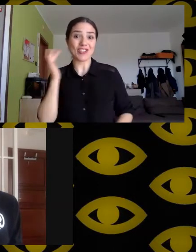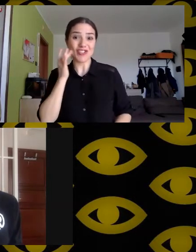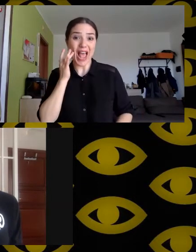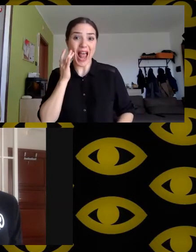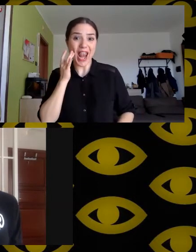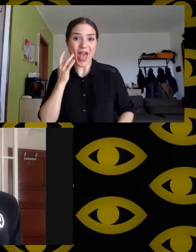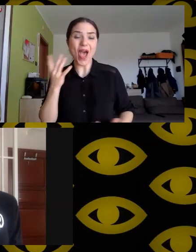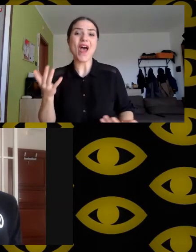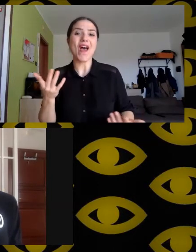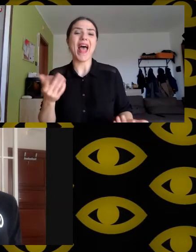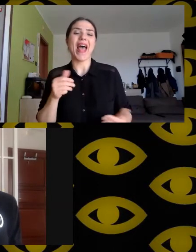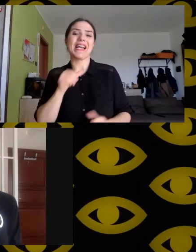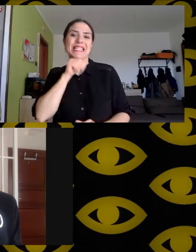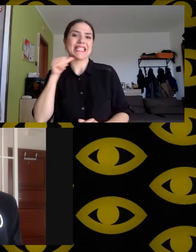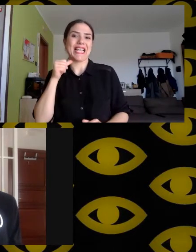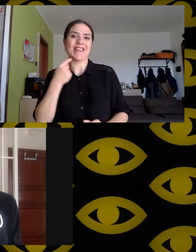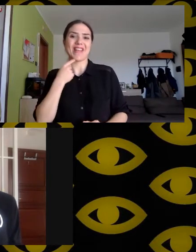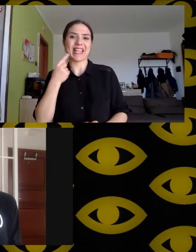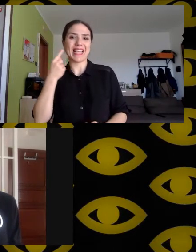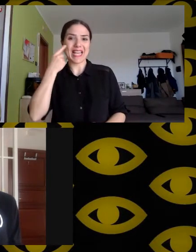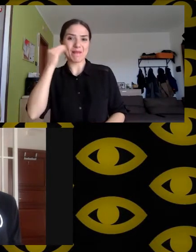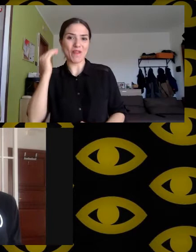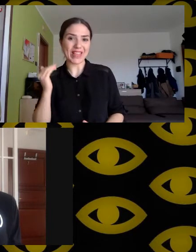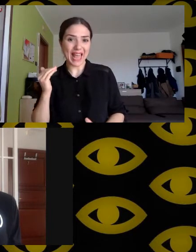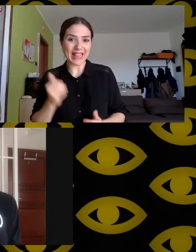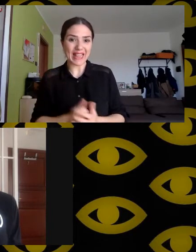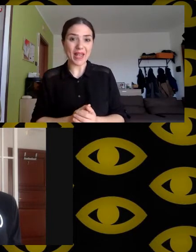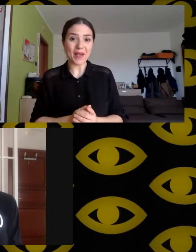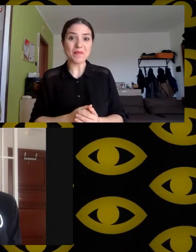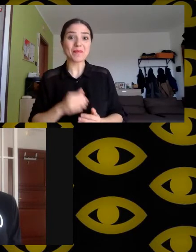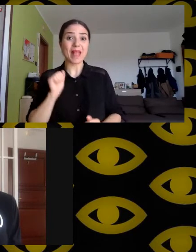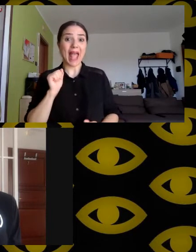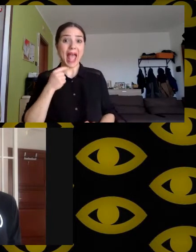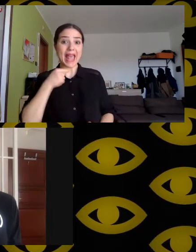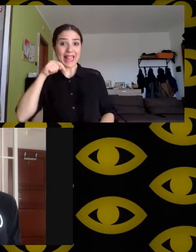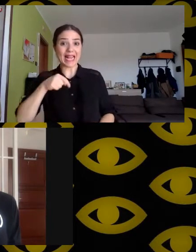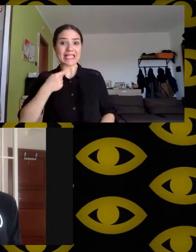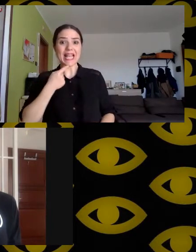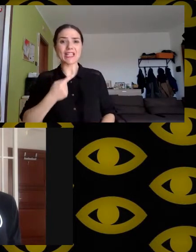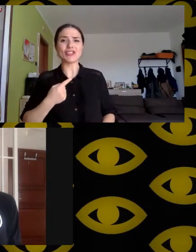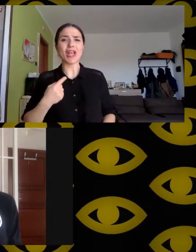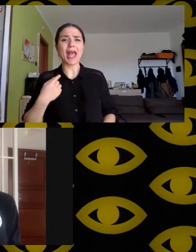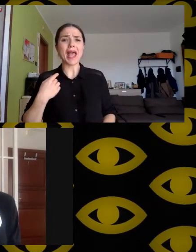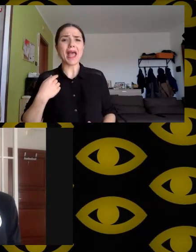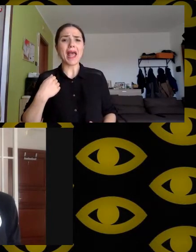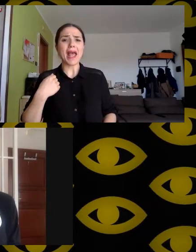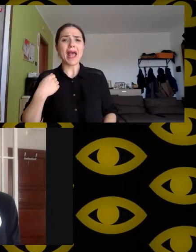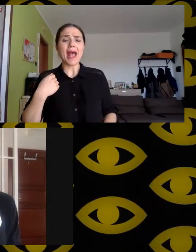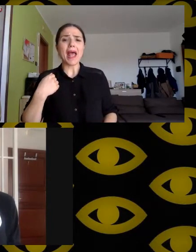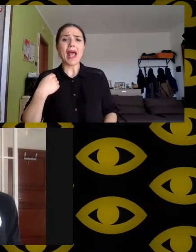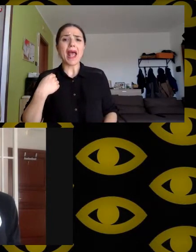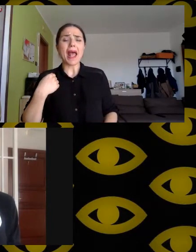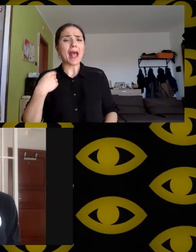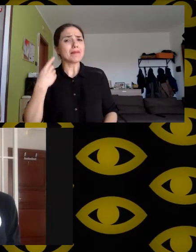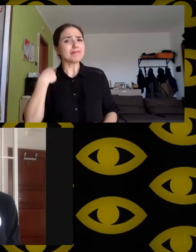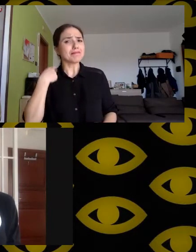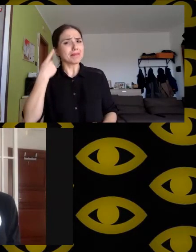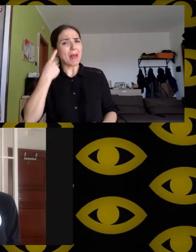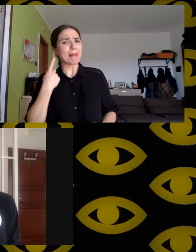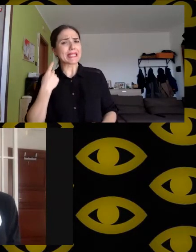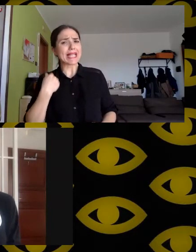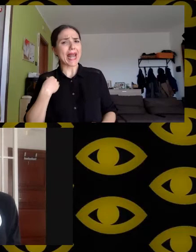svelando cose che non so. Io sono andata a sciare e mi hanno messo una pettorina, ma non sapevo, non chiedo mai di che colore sono le cose, perché poi sotto questo